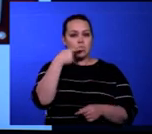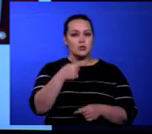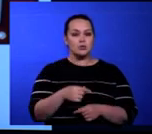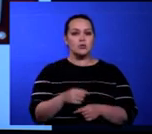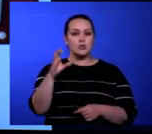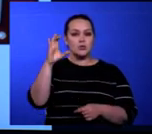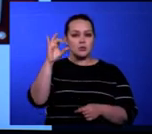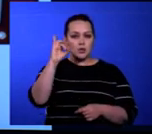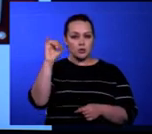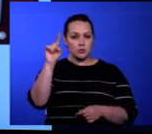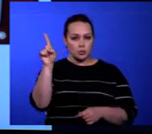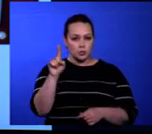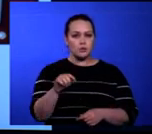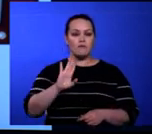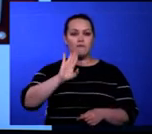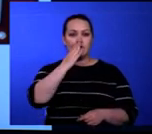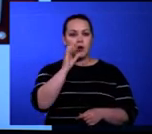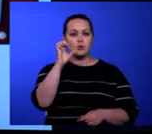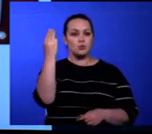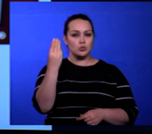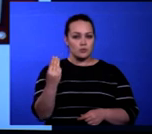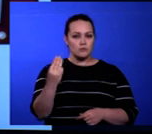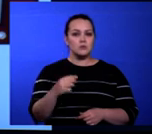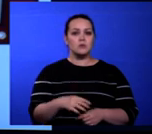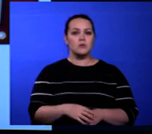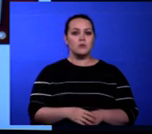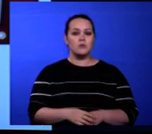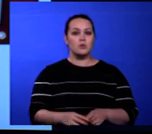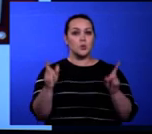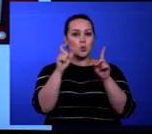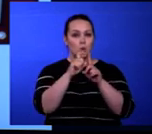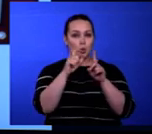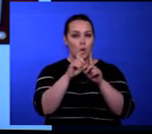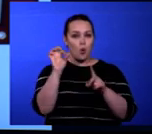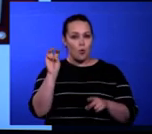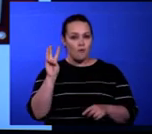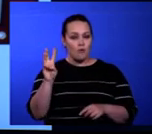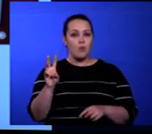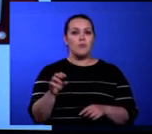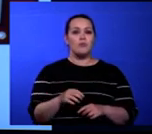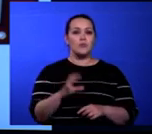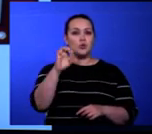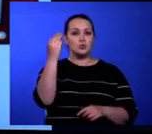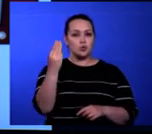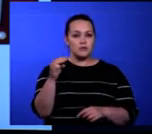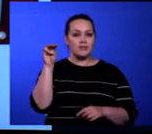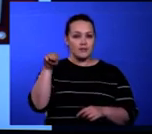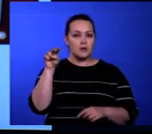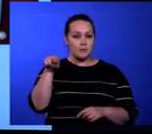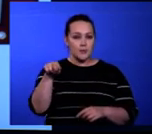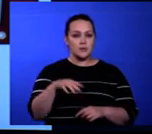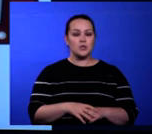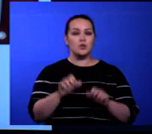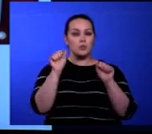верно, союз. Враг – существительное. Словом – существительное в творительном падеже.